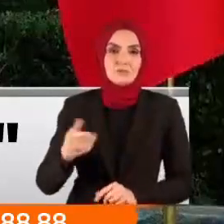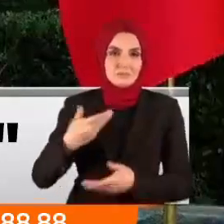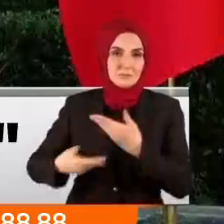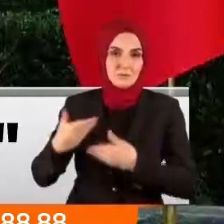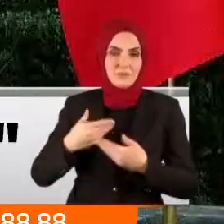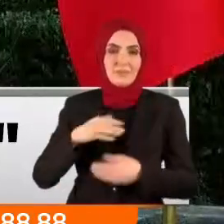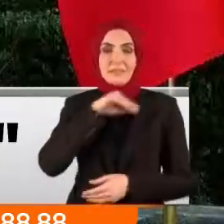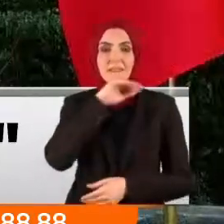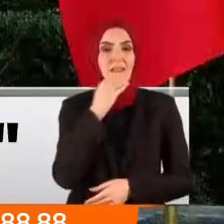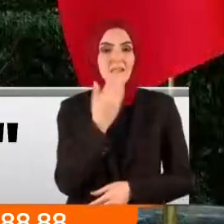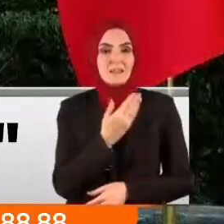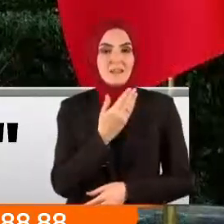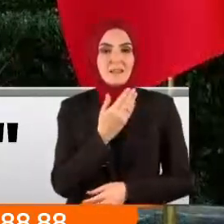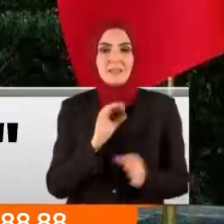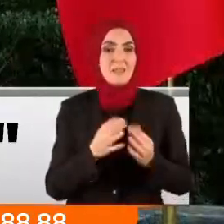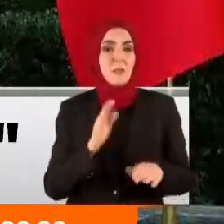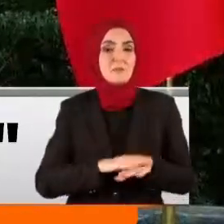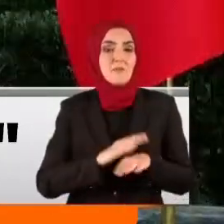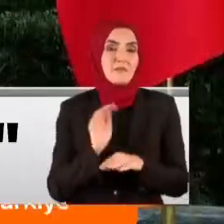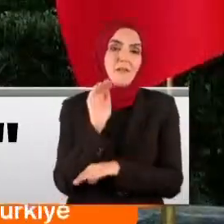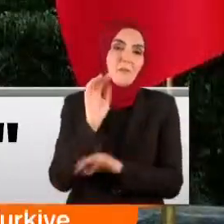dede diyor, ne yapacaksın? Hayat böyle.